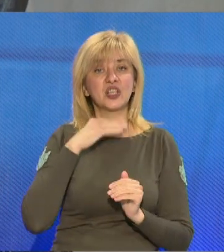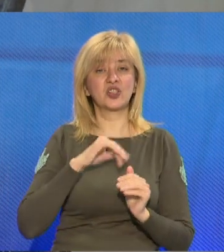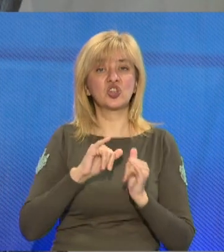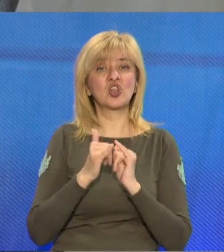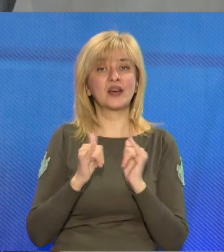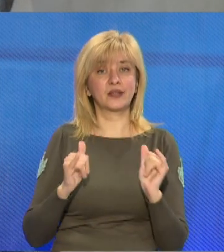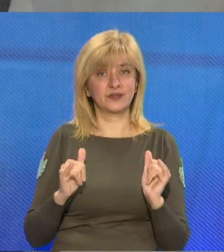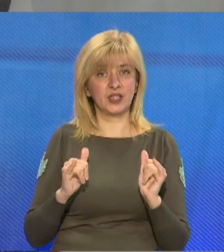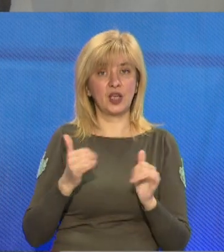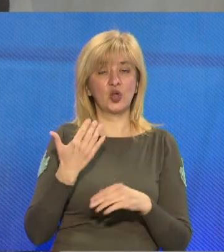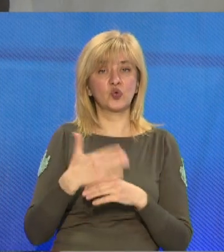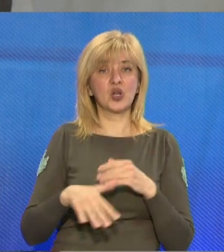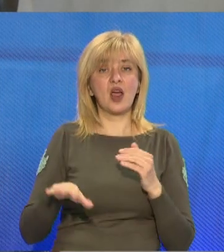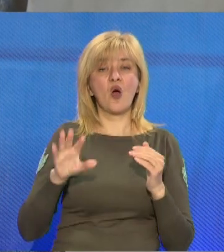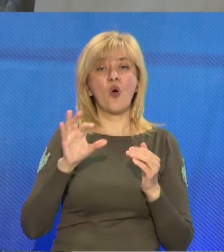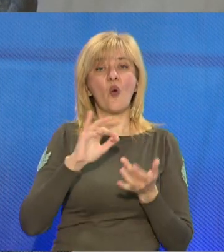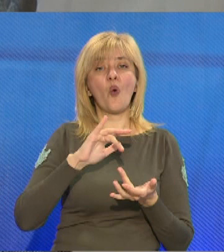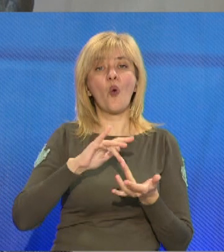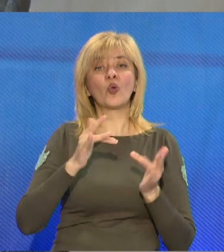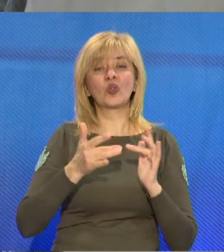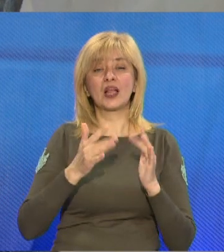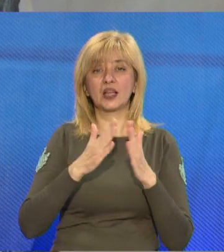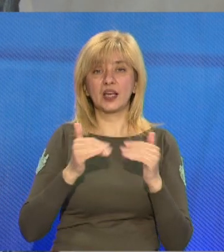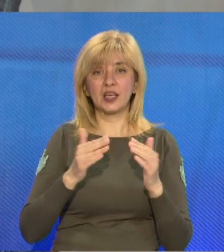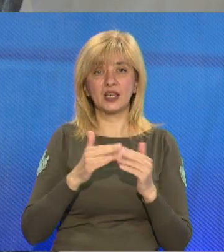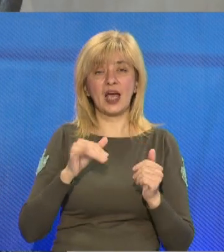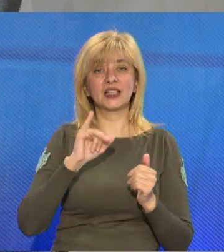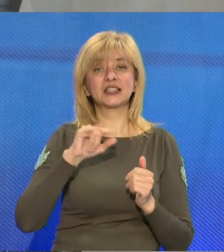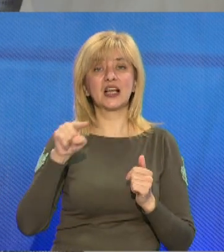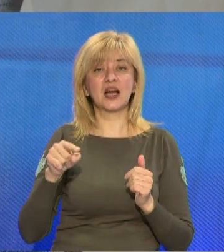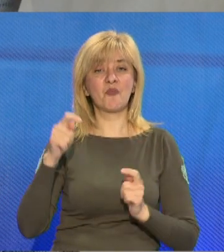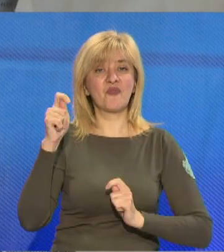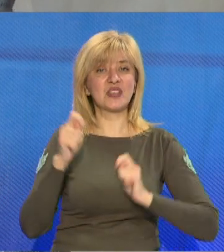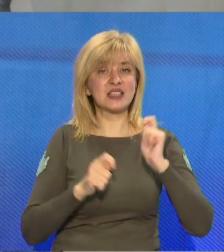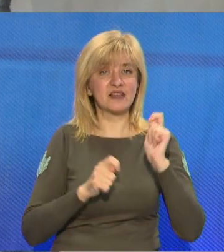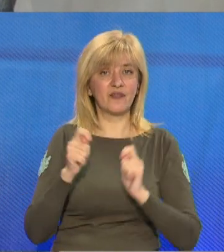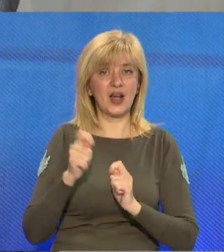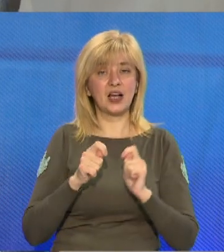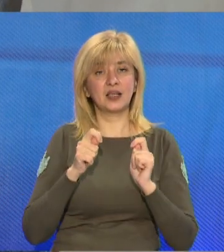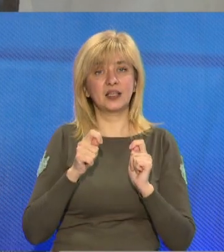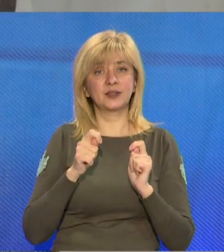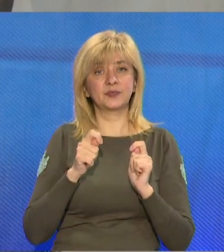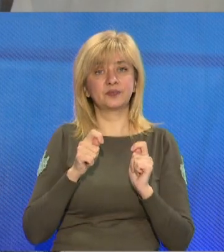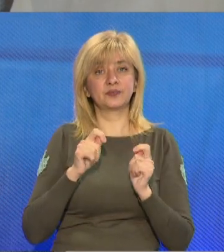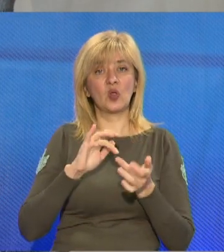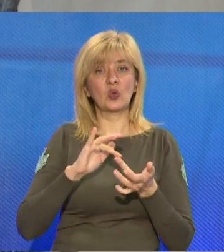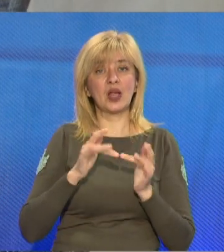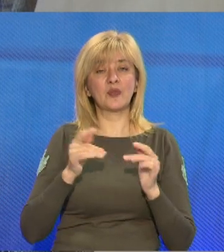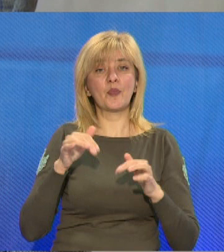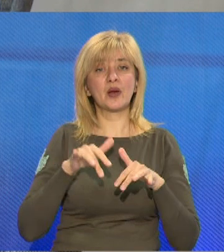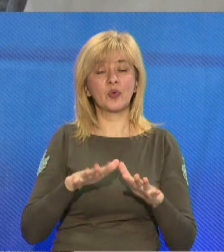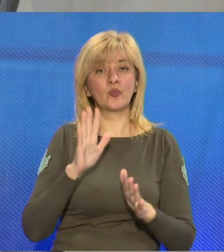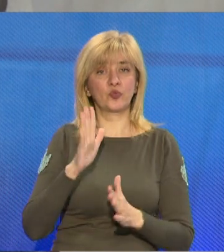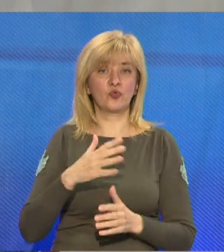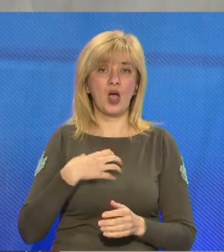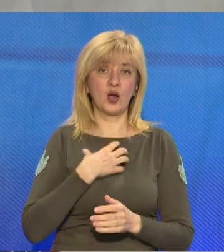и онлайн-лагеря, онлайн-мероприятия, инстаграм-фестивали, в принципе, вот, будут очень актуальны в